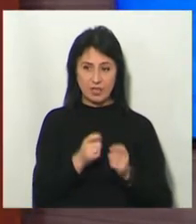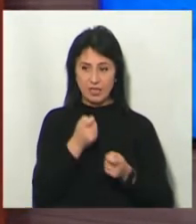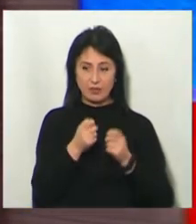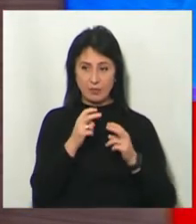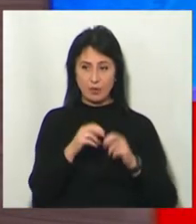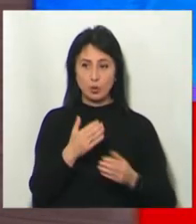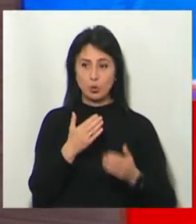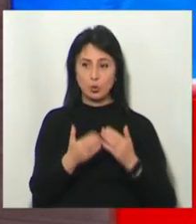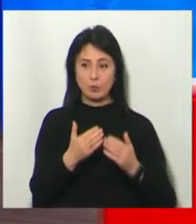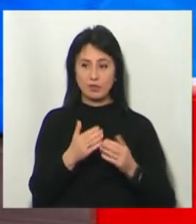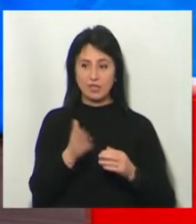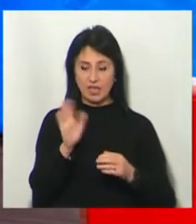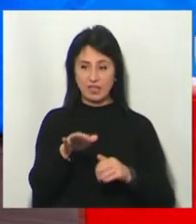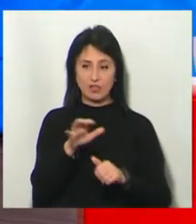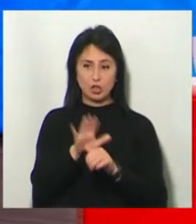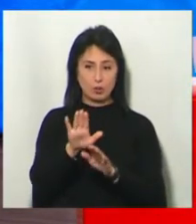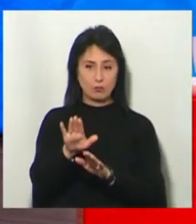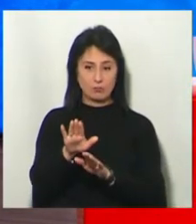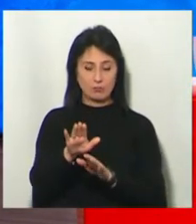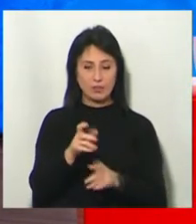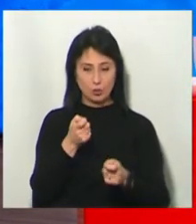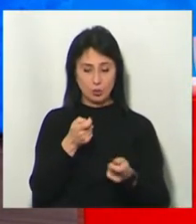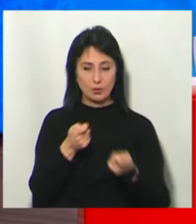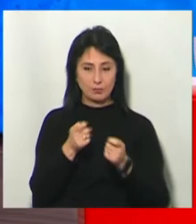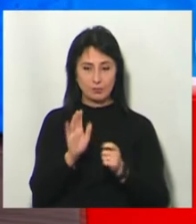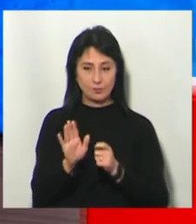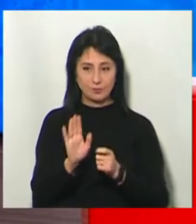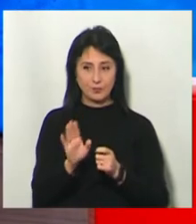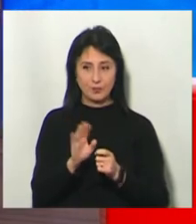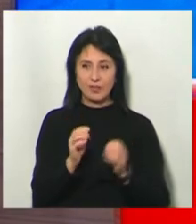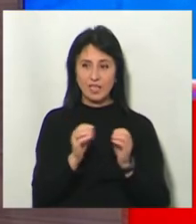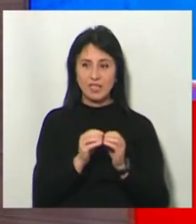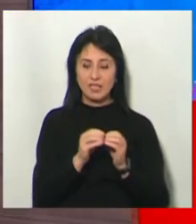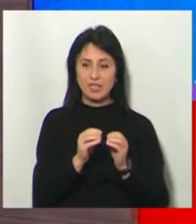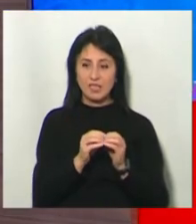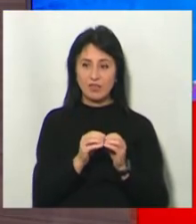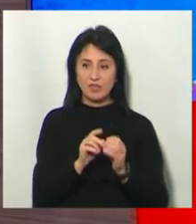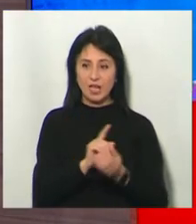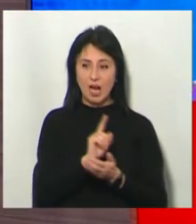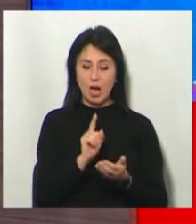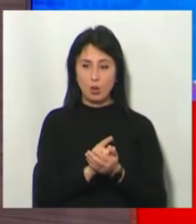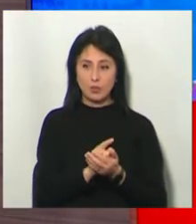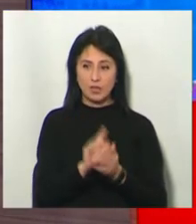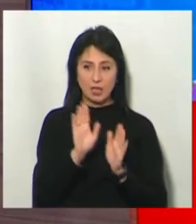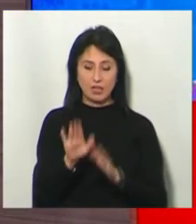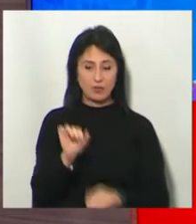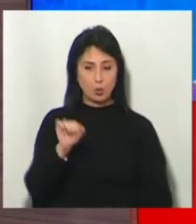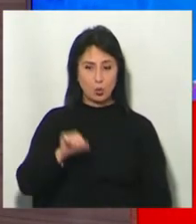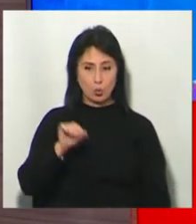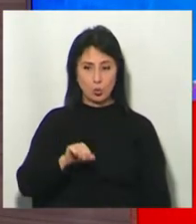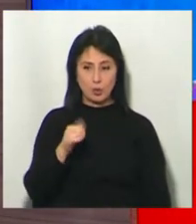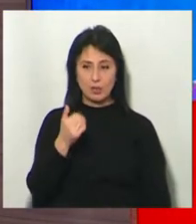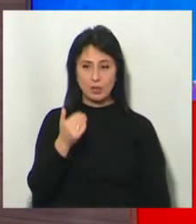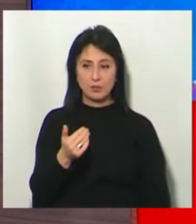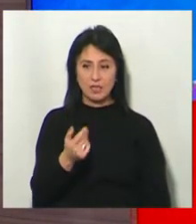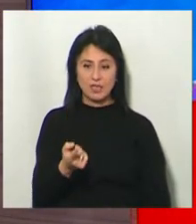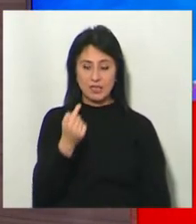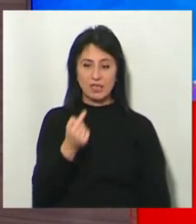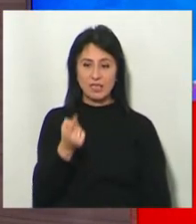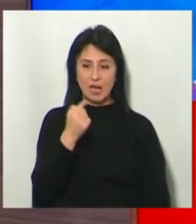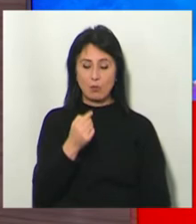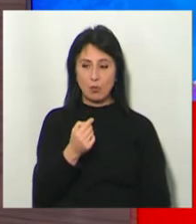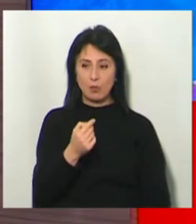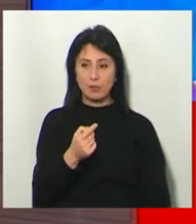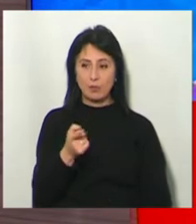არ განვიხილავ, თუმცა დავტოვებ სოკოს ამ ოჯახში, ისევე როგორც აუცილებლად დავტოვებ ლუდს და მისგან